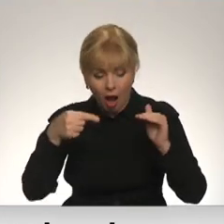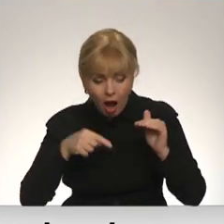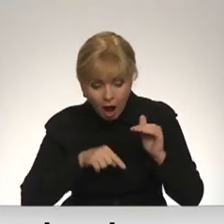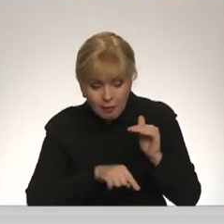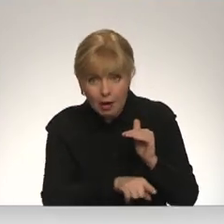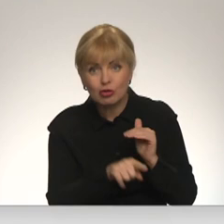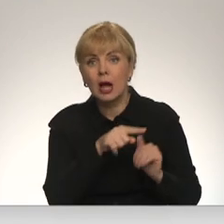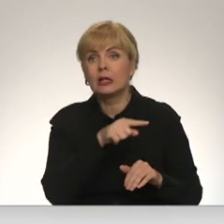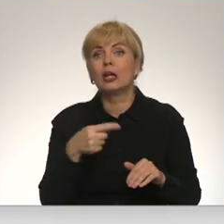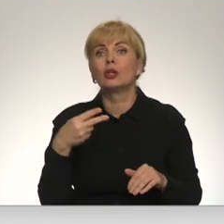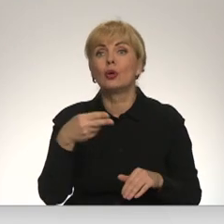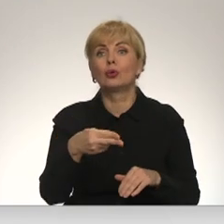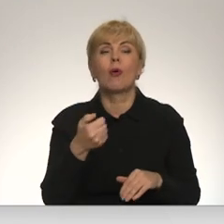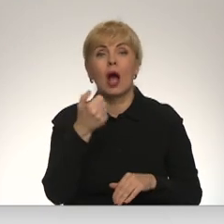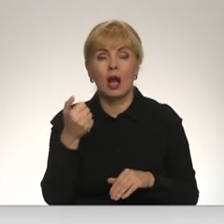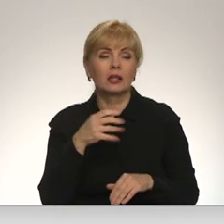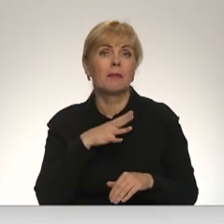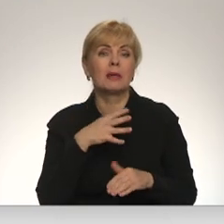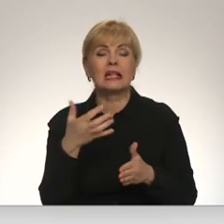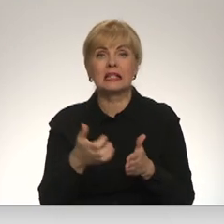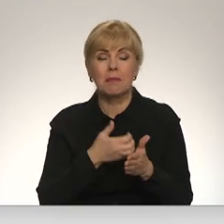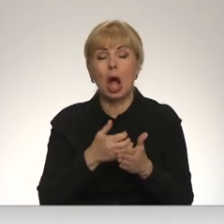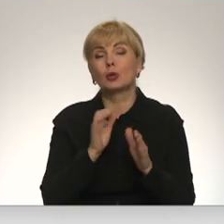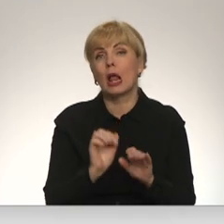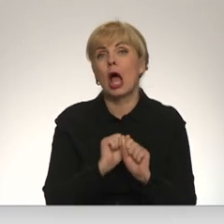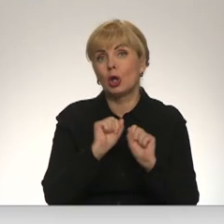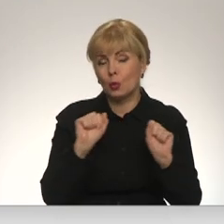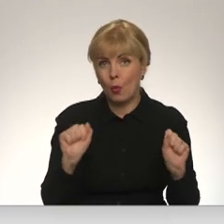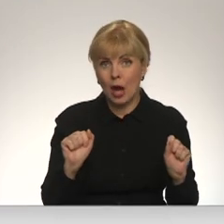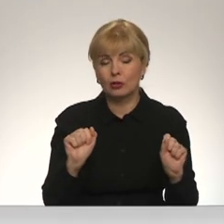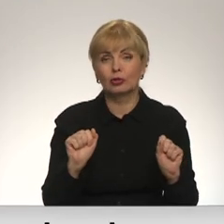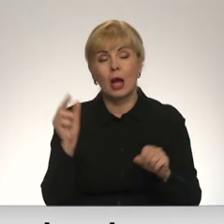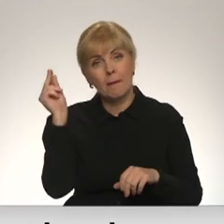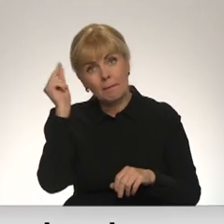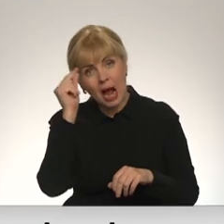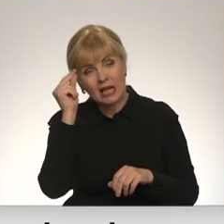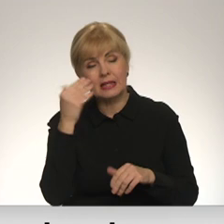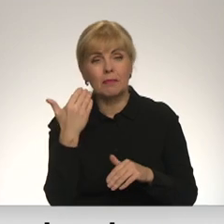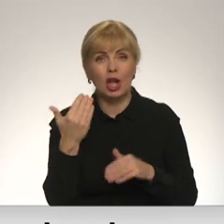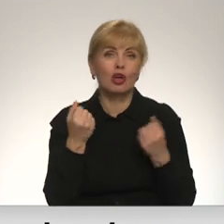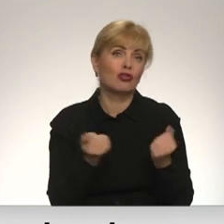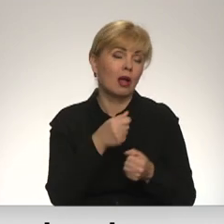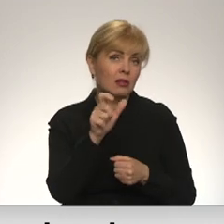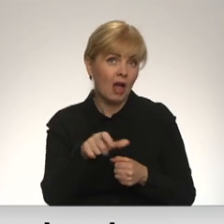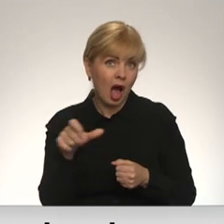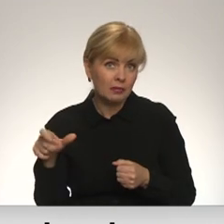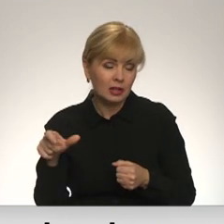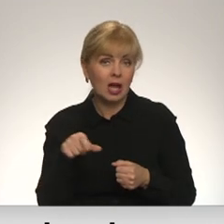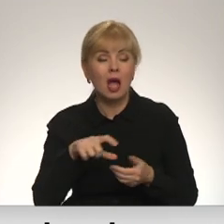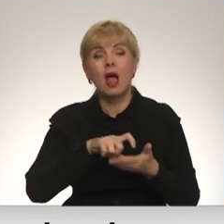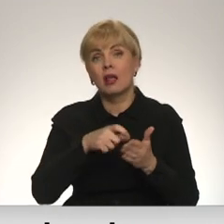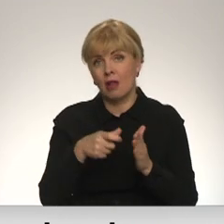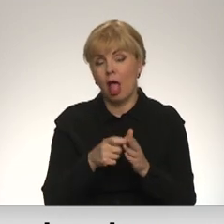līdz 2000. Gadam izmantoja, lai nodrošinātu arī mācības darbiniekiem, tā kā tur tās telpas